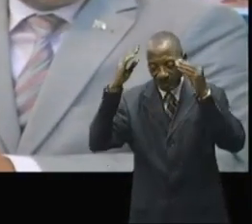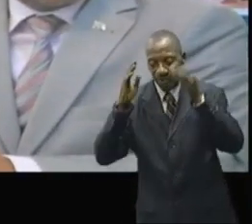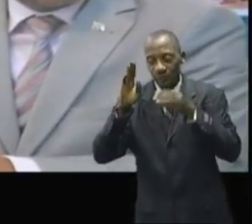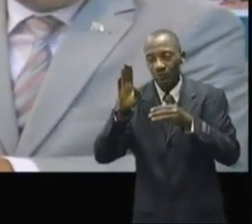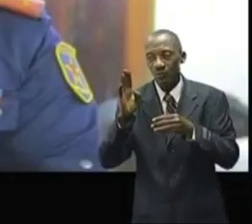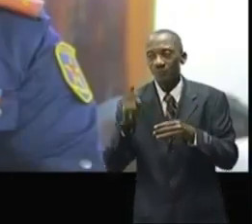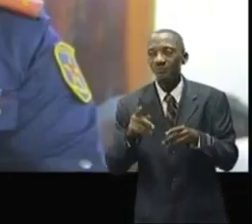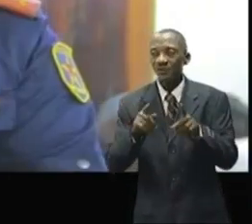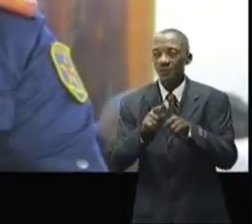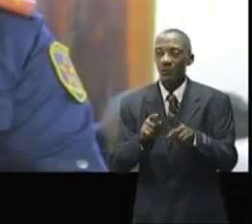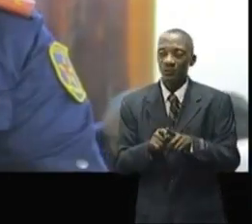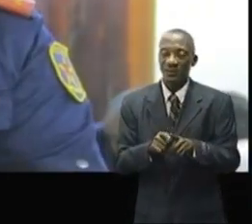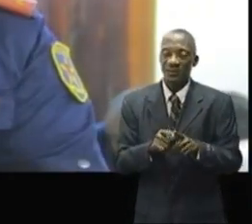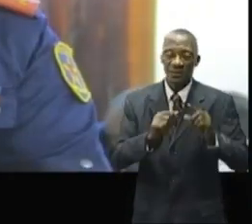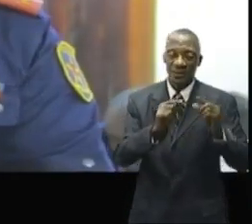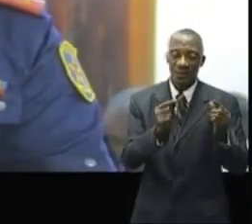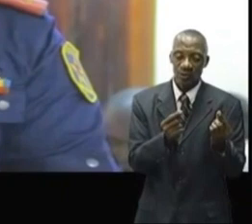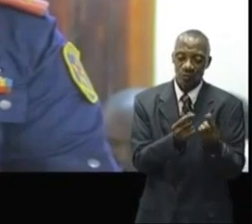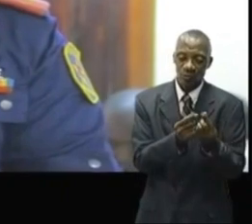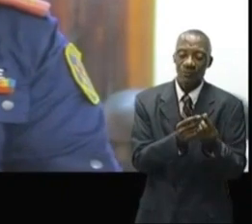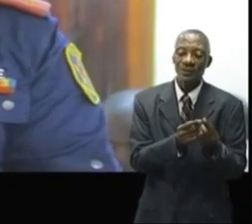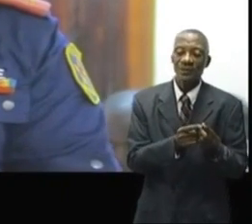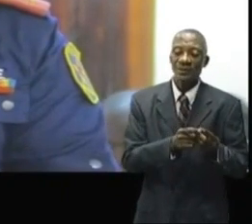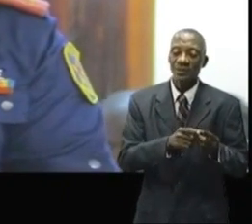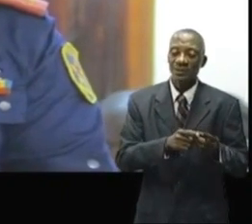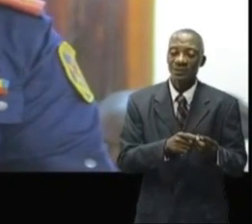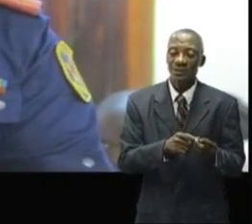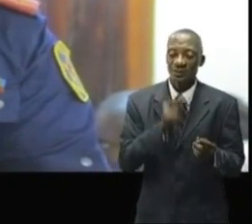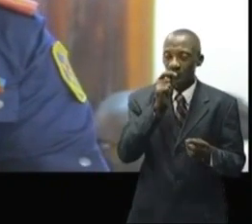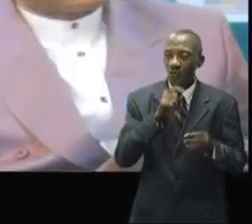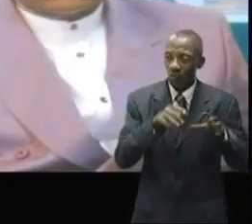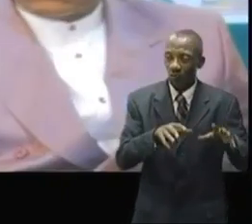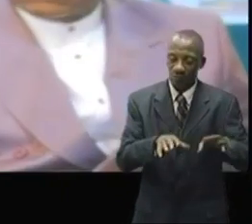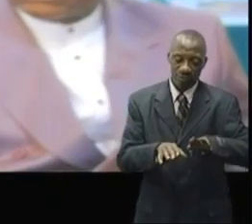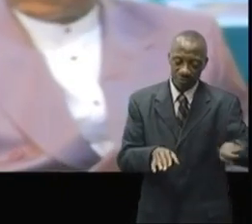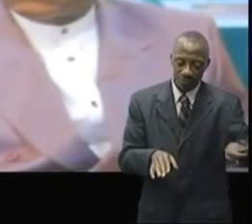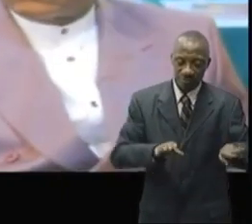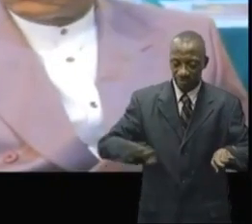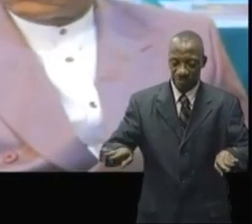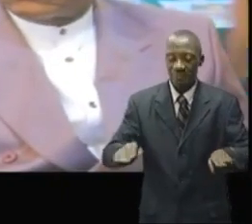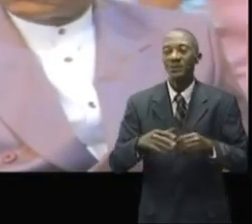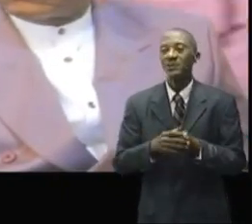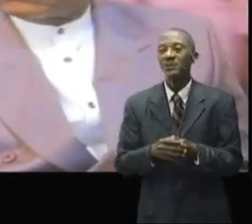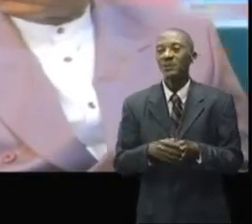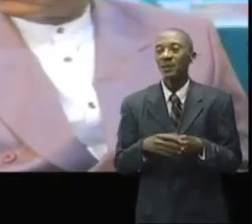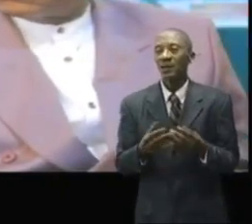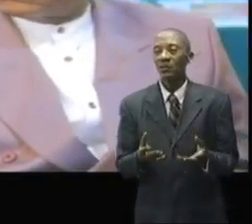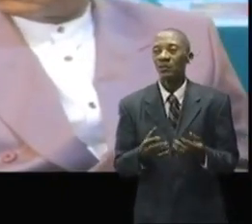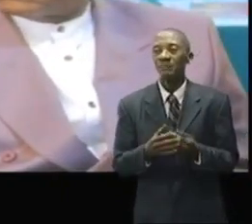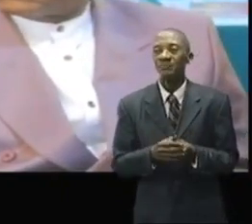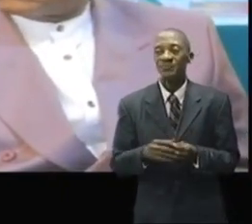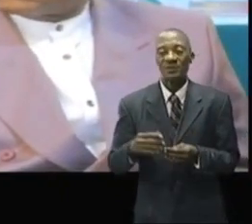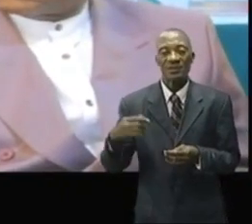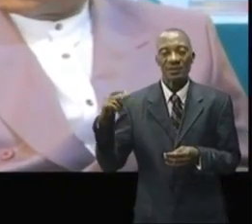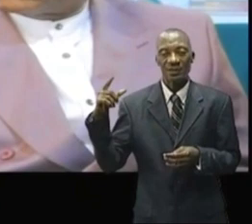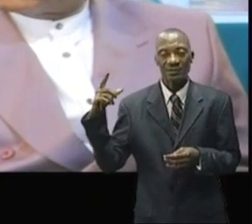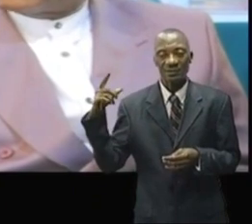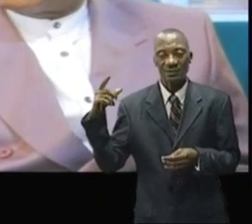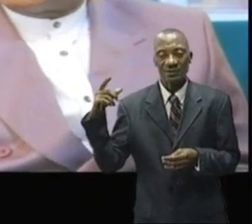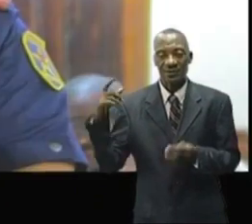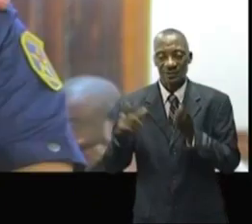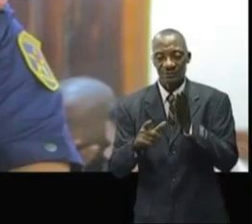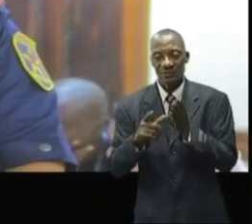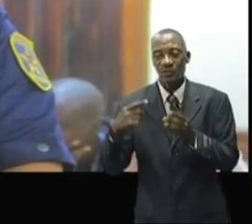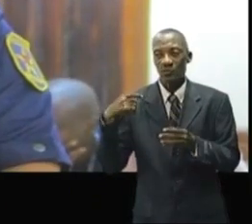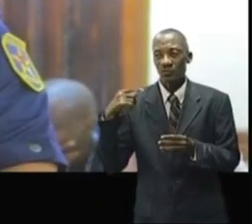du territoire national et particulièrement dans notre province de l'Ituri. Comme vous le savez, dans